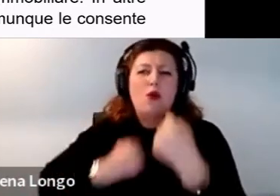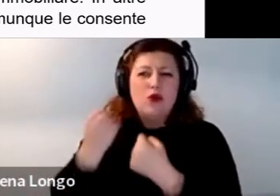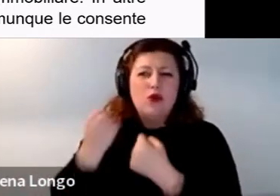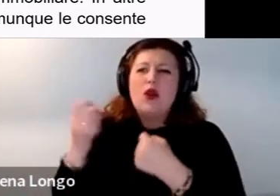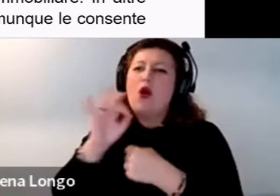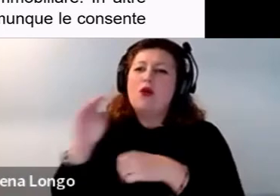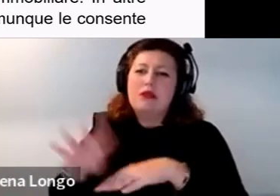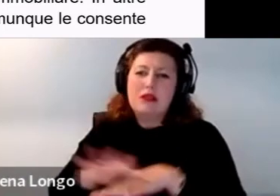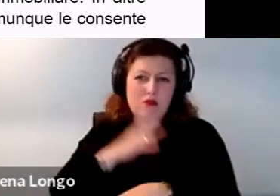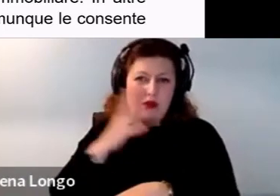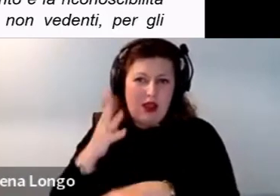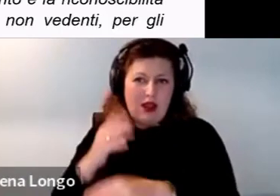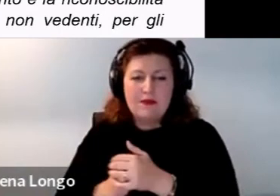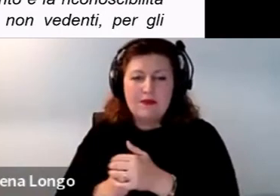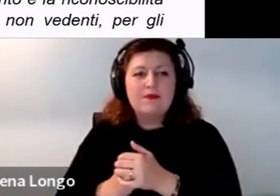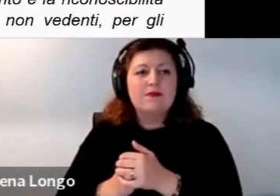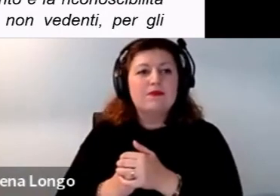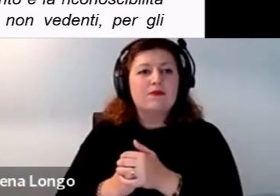o sensoriale.